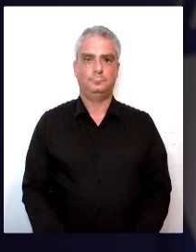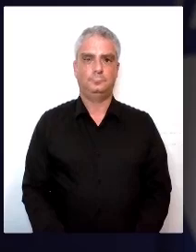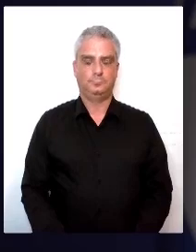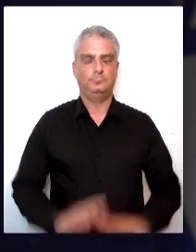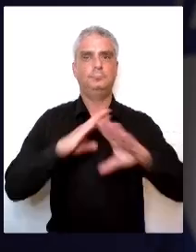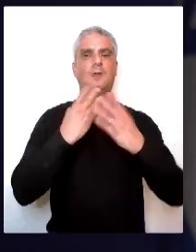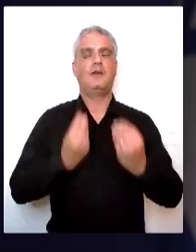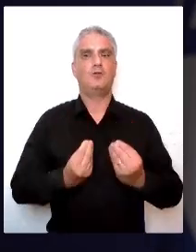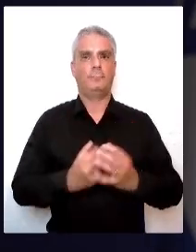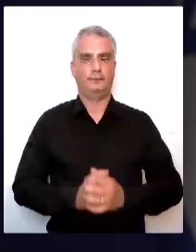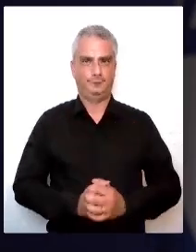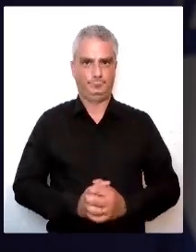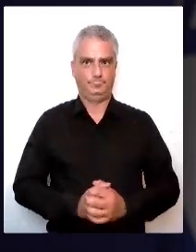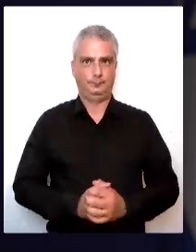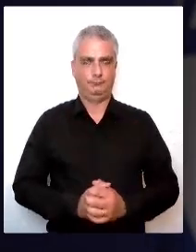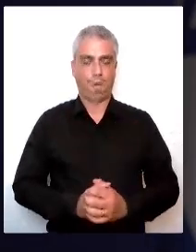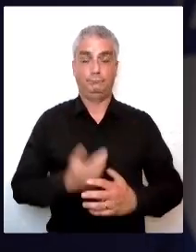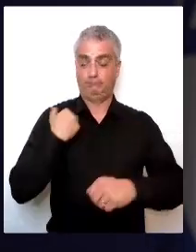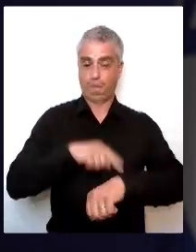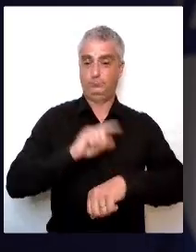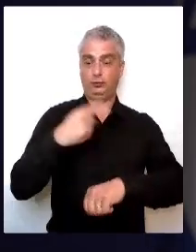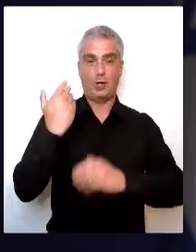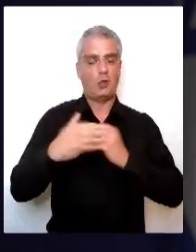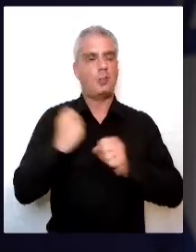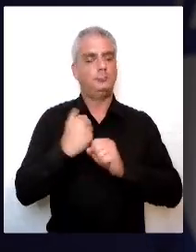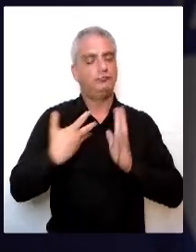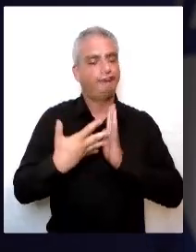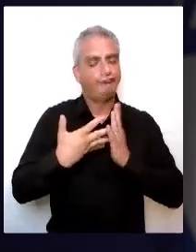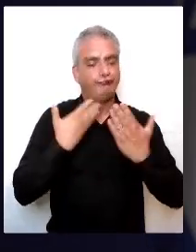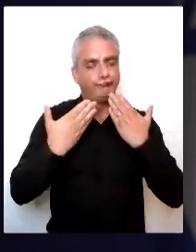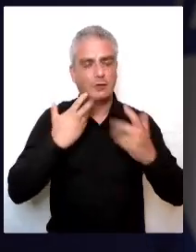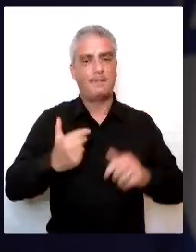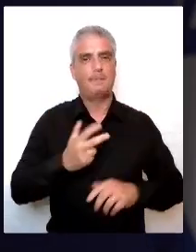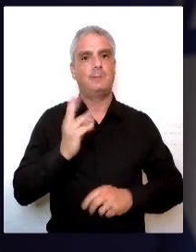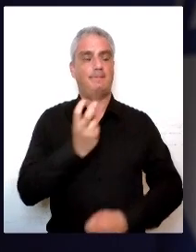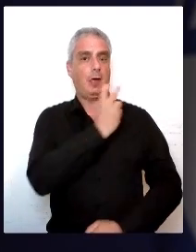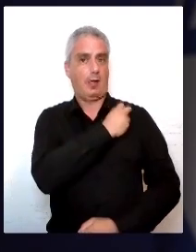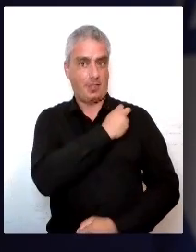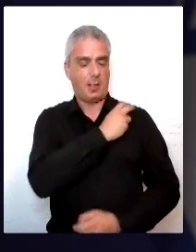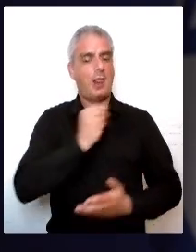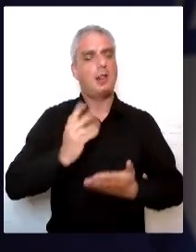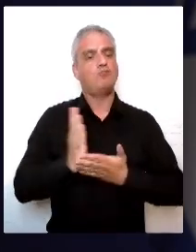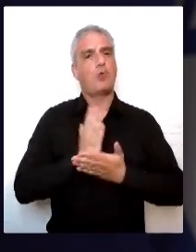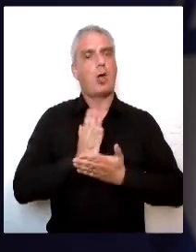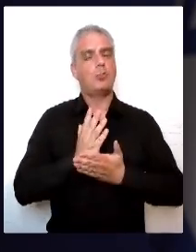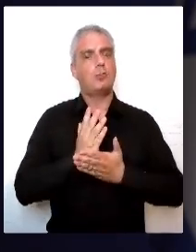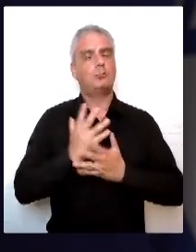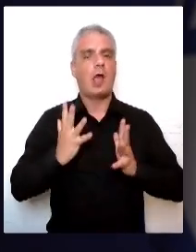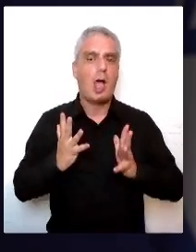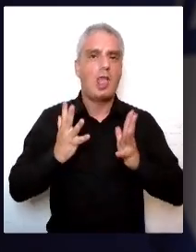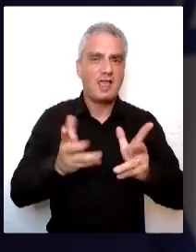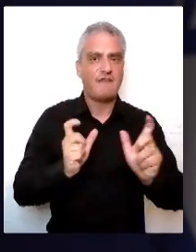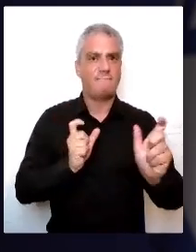ערב טוב בשעה האחרונה קיימנו ערכת מצב בראשות הרמת הודות מוכנות מערכי ההתקפה